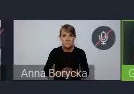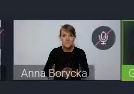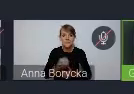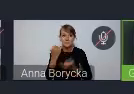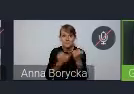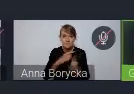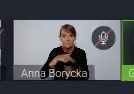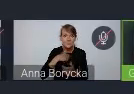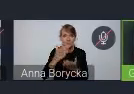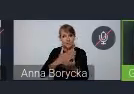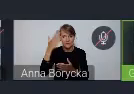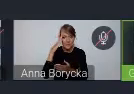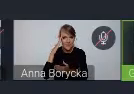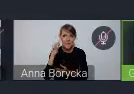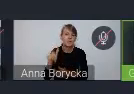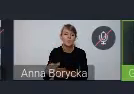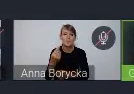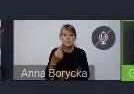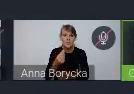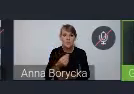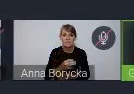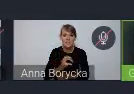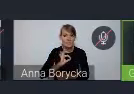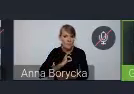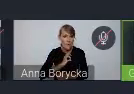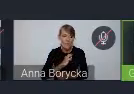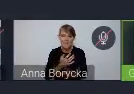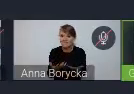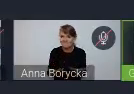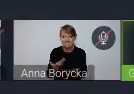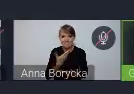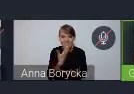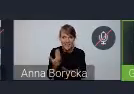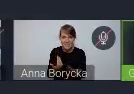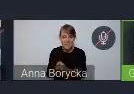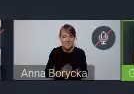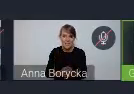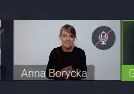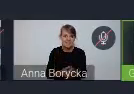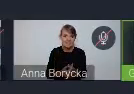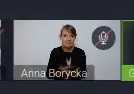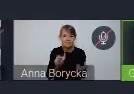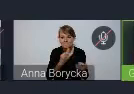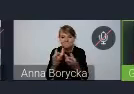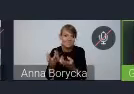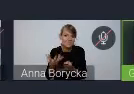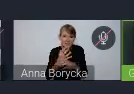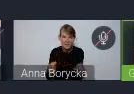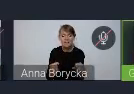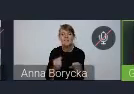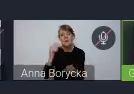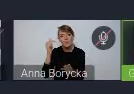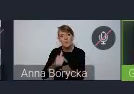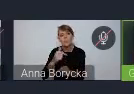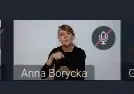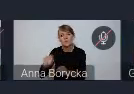jeśli już wiemy, że na przykład takich środków własnych nie jesteśmy w stanie gospodarować, no to musimy niestety przeanalizować